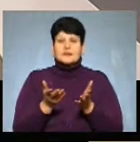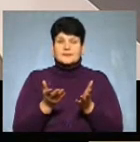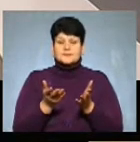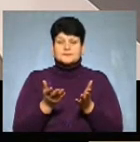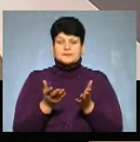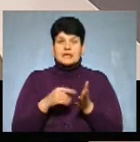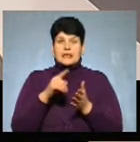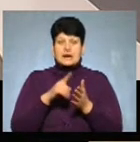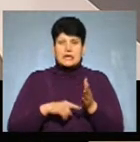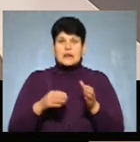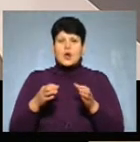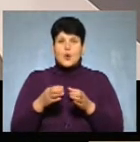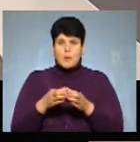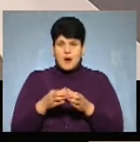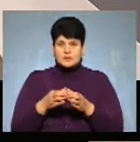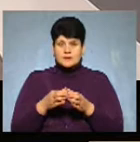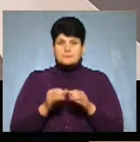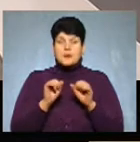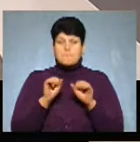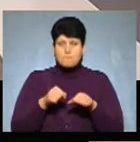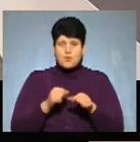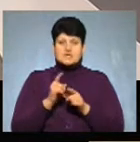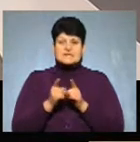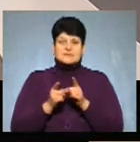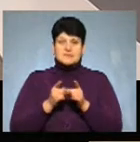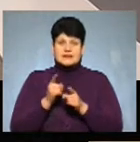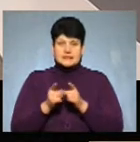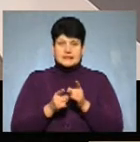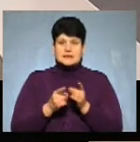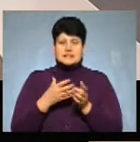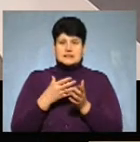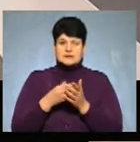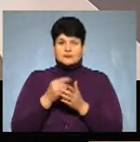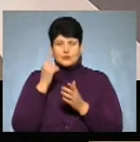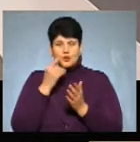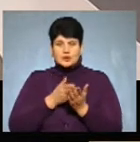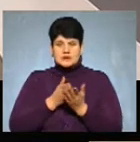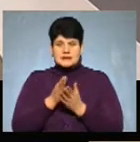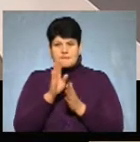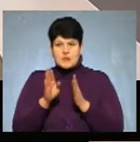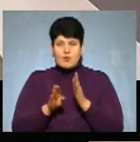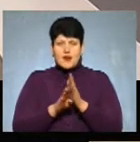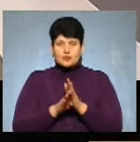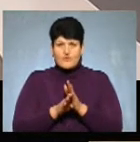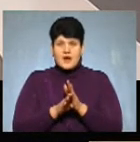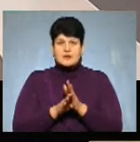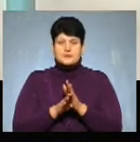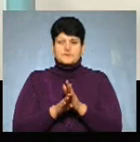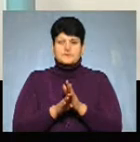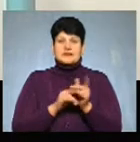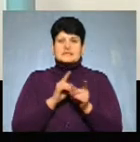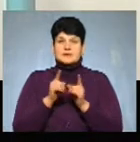чином релігійна громада може змінити свою юрисдикцію, підпорядкування, тобто